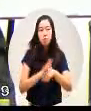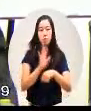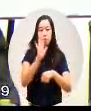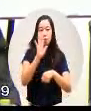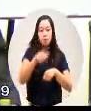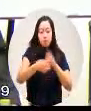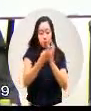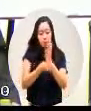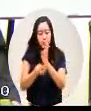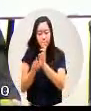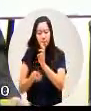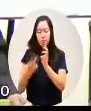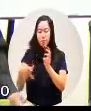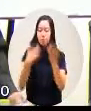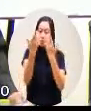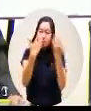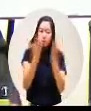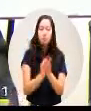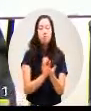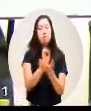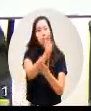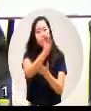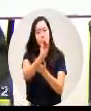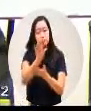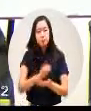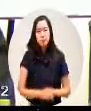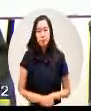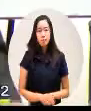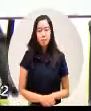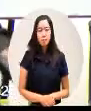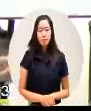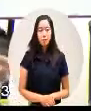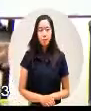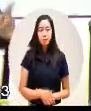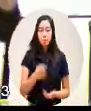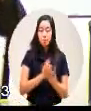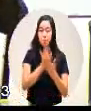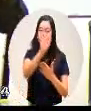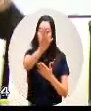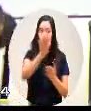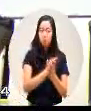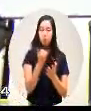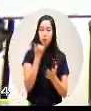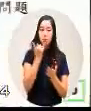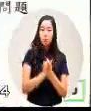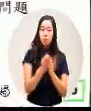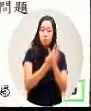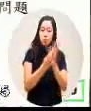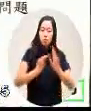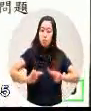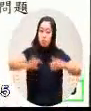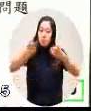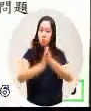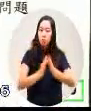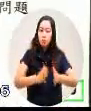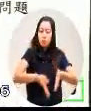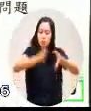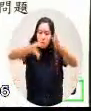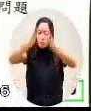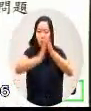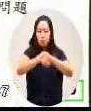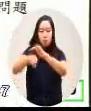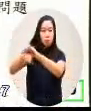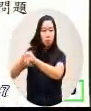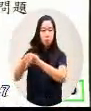的啊，就是哎呦，就是讲，伊这未来会当来解决着违章的建筑啊，第